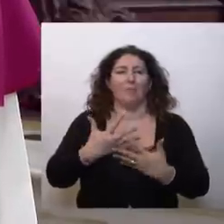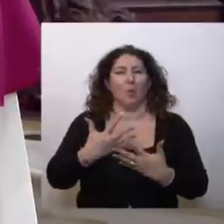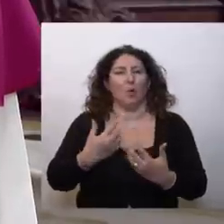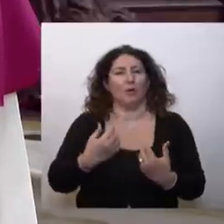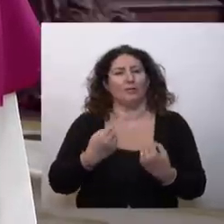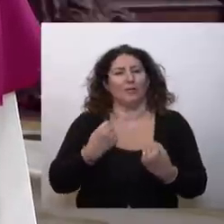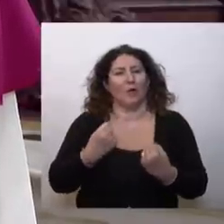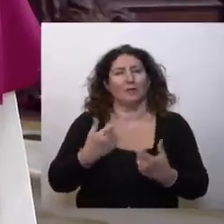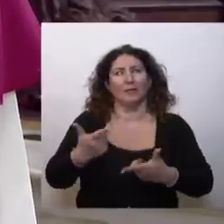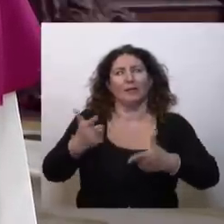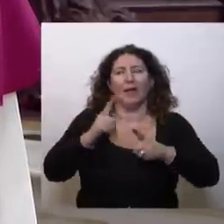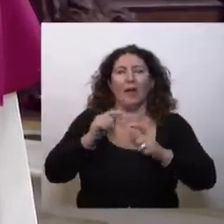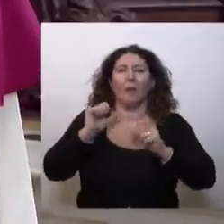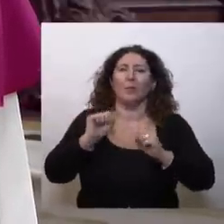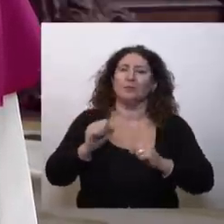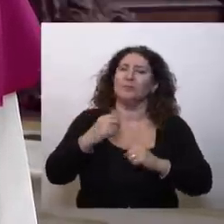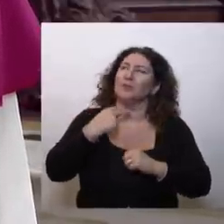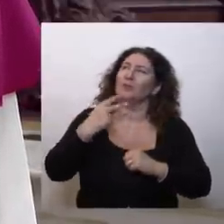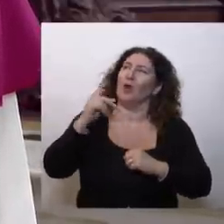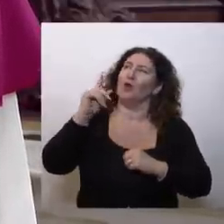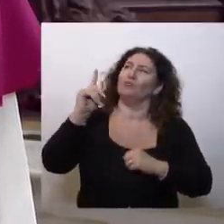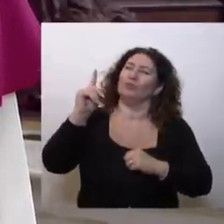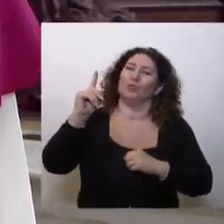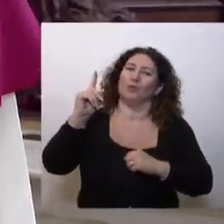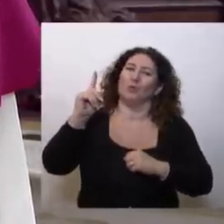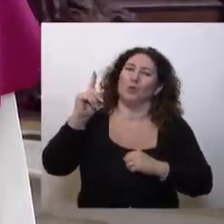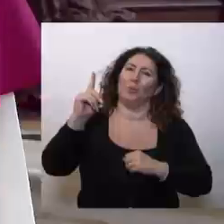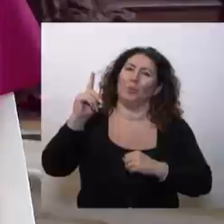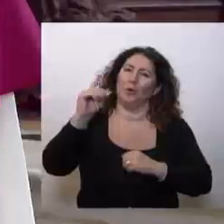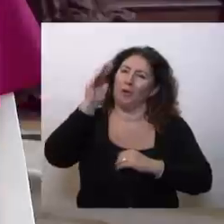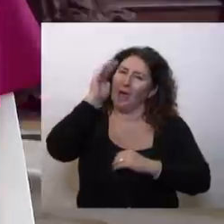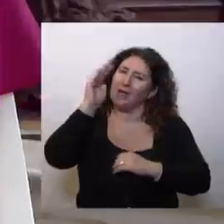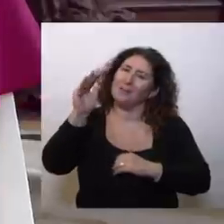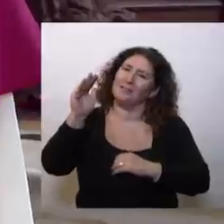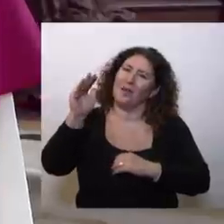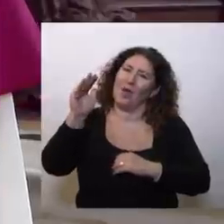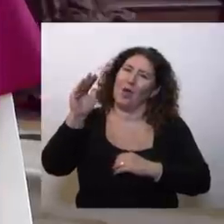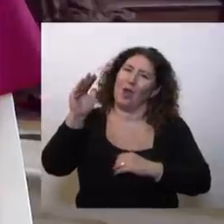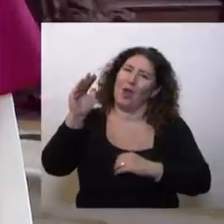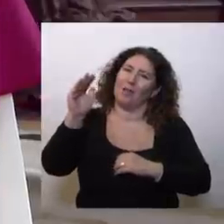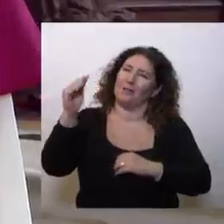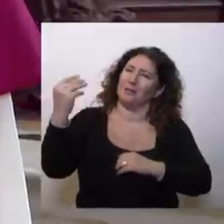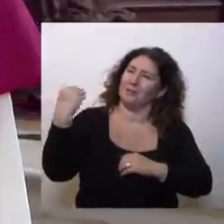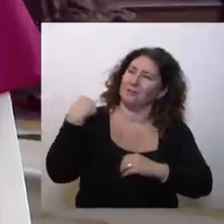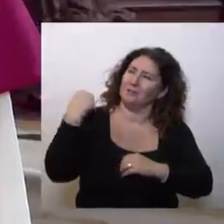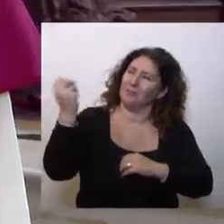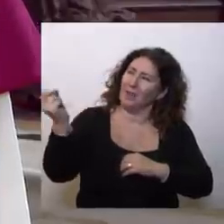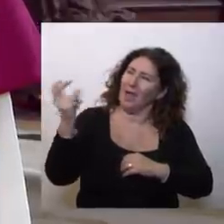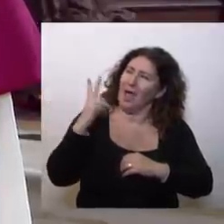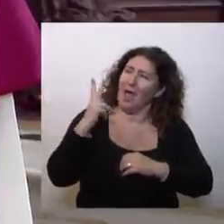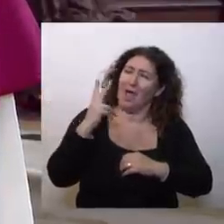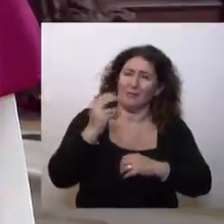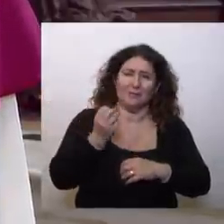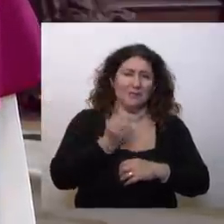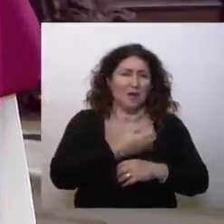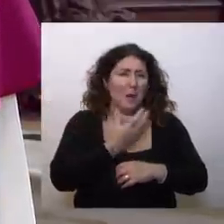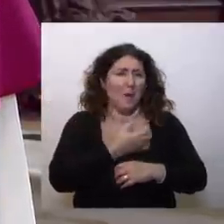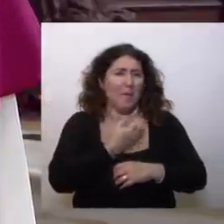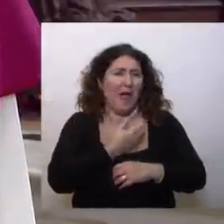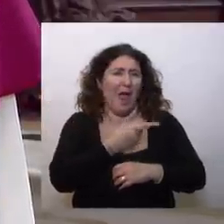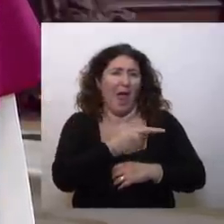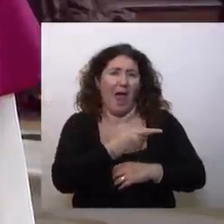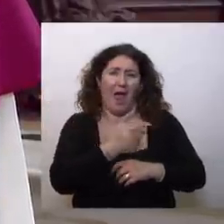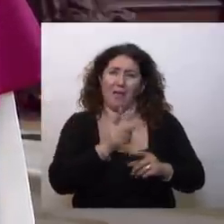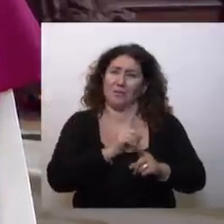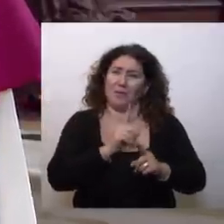ascoltare la tua voce che ci chiama a vedere la vittoria sul peccato e sulla morte, tu che vivi e regni